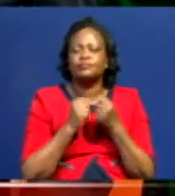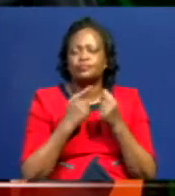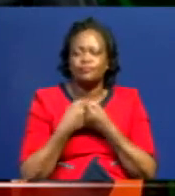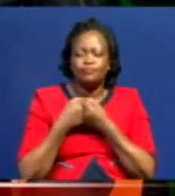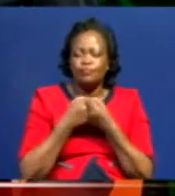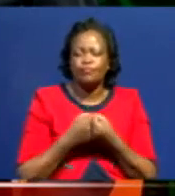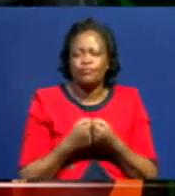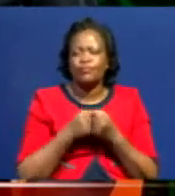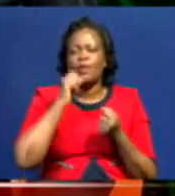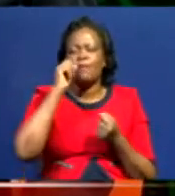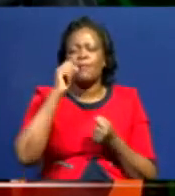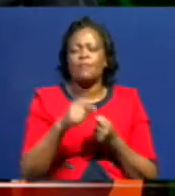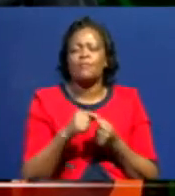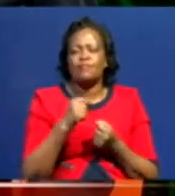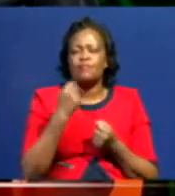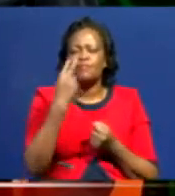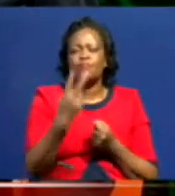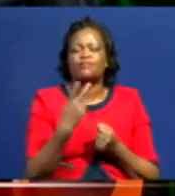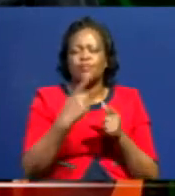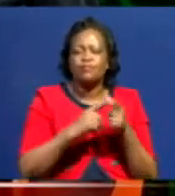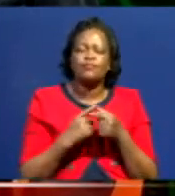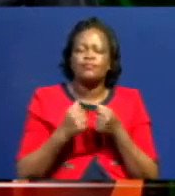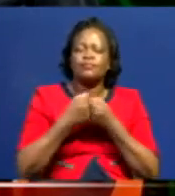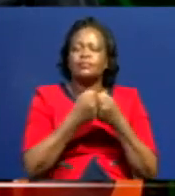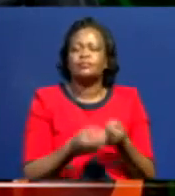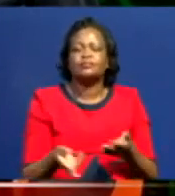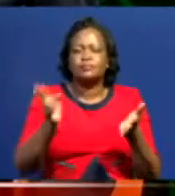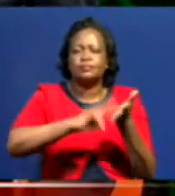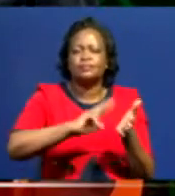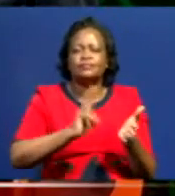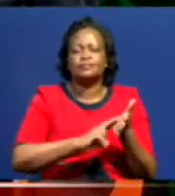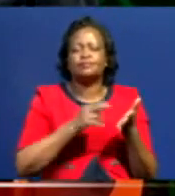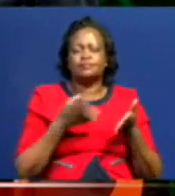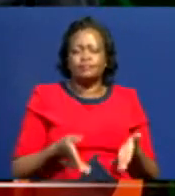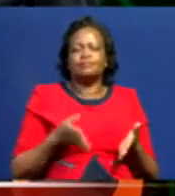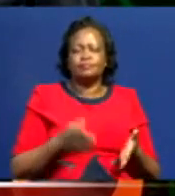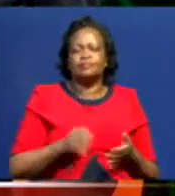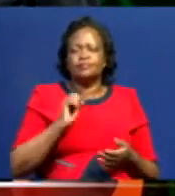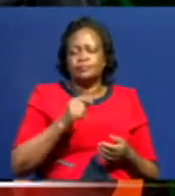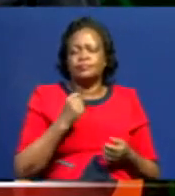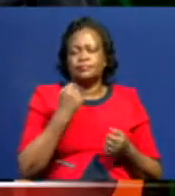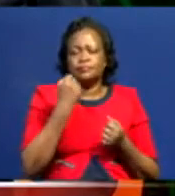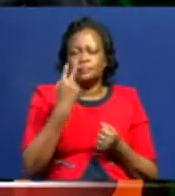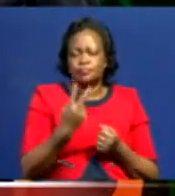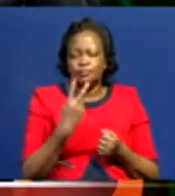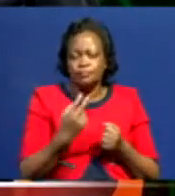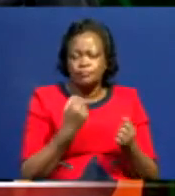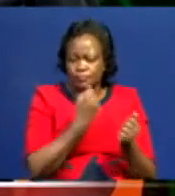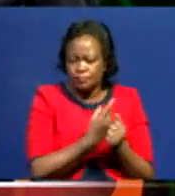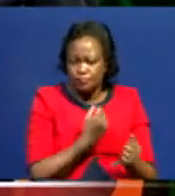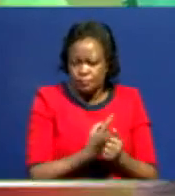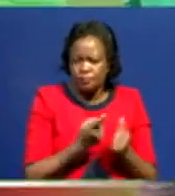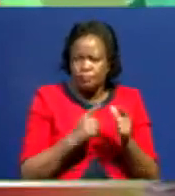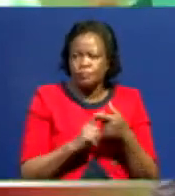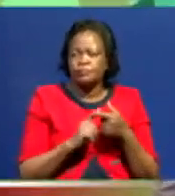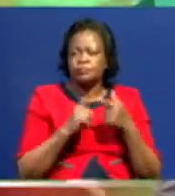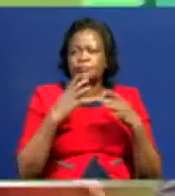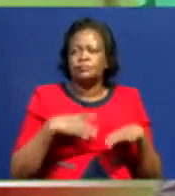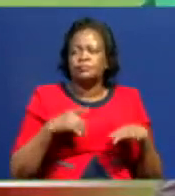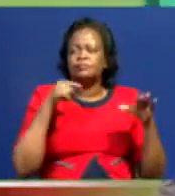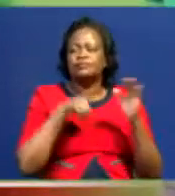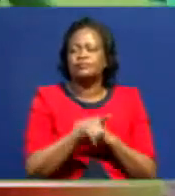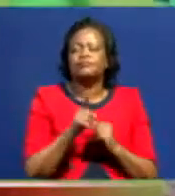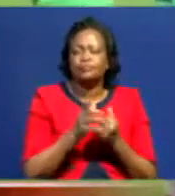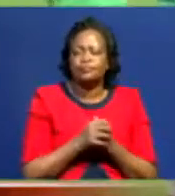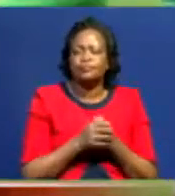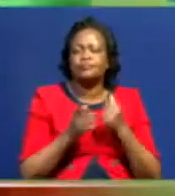tarehe 4 mwezi Februari, kisha mchuano wa marudiano nyumbani tarehe 11 mwezi Februari. Wachezaji 30 waliotajwa kikosini wataingia kambini